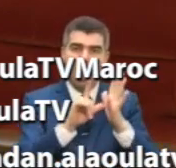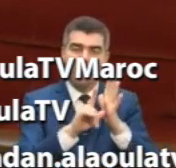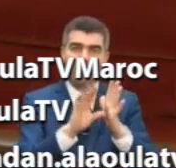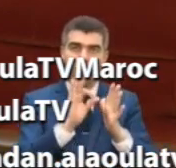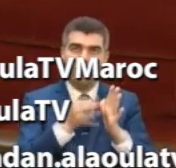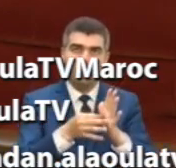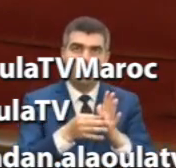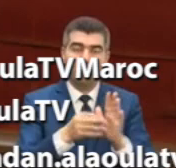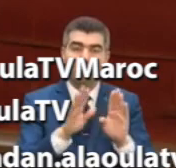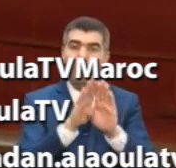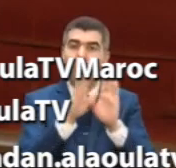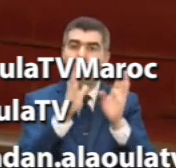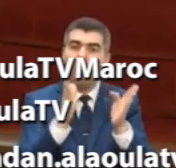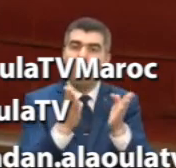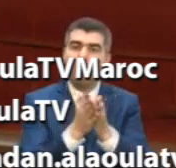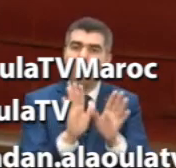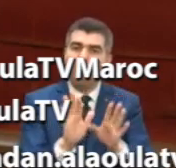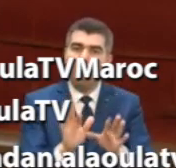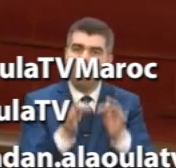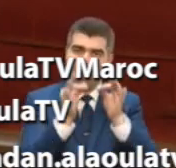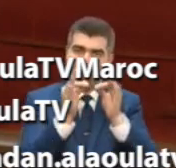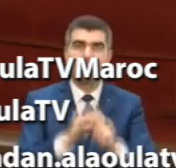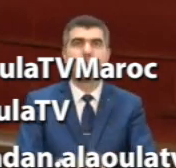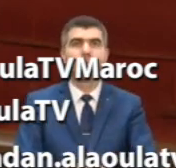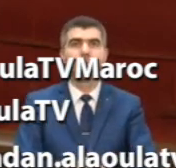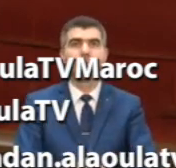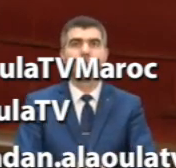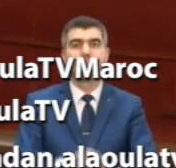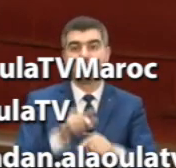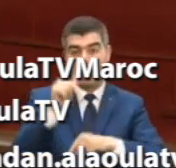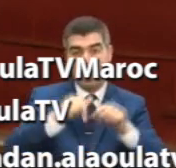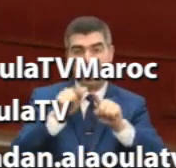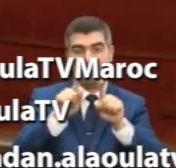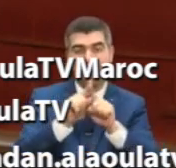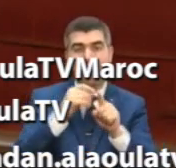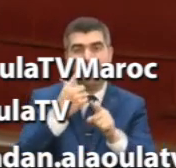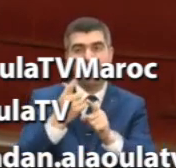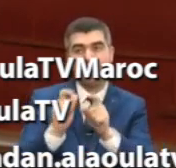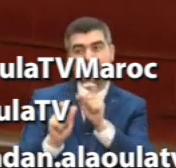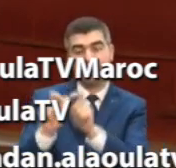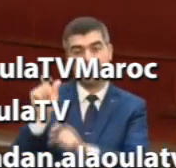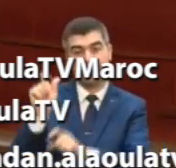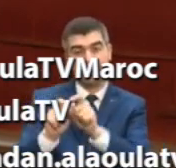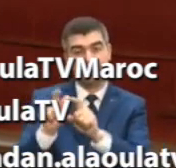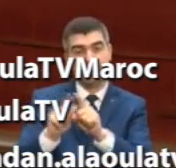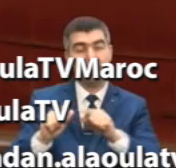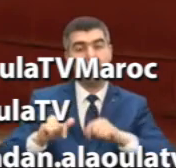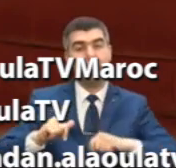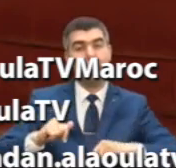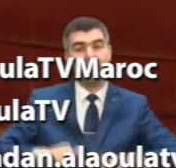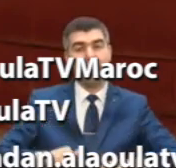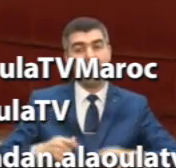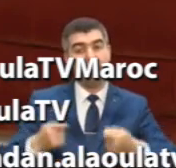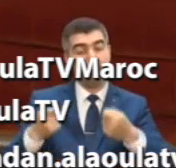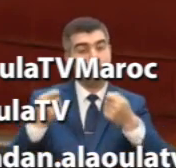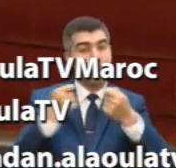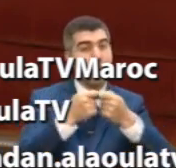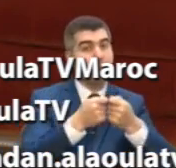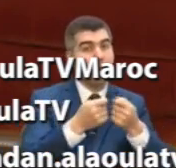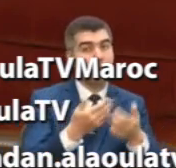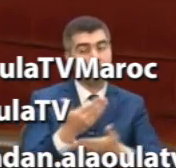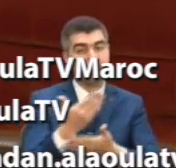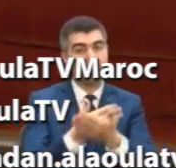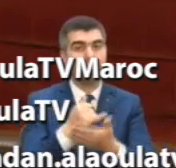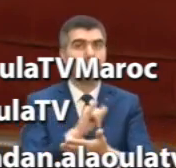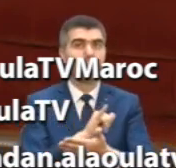وصلنا لواحد الخلاصة على أنه كاين هناك واحد التفاوت بين القطاعات في إعمال هذه المبادئ، لأن الهوة اللي